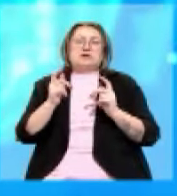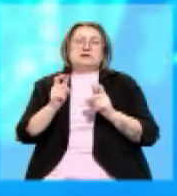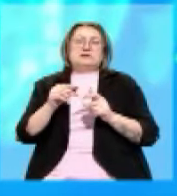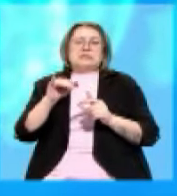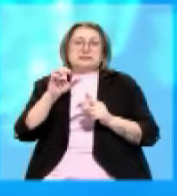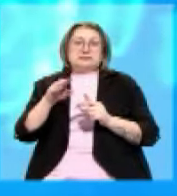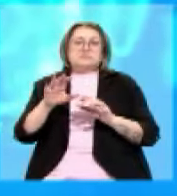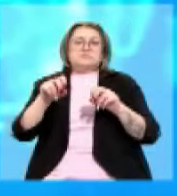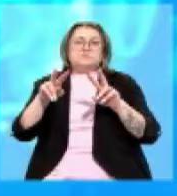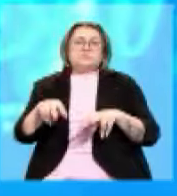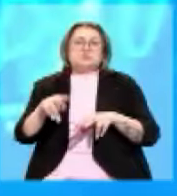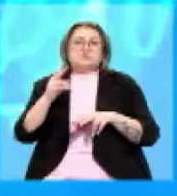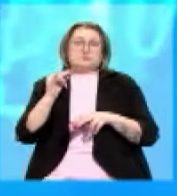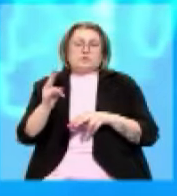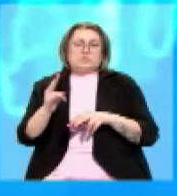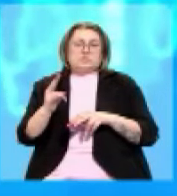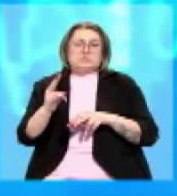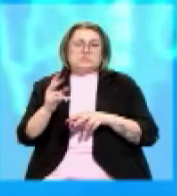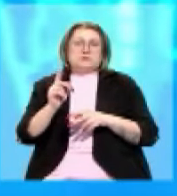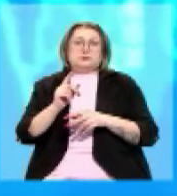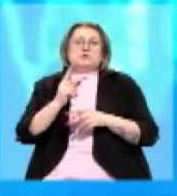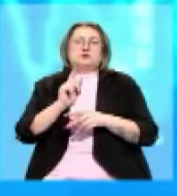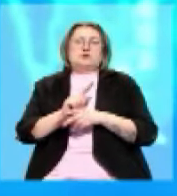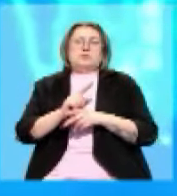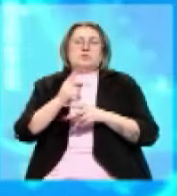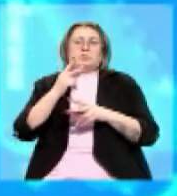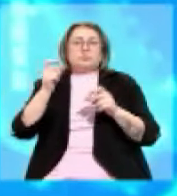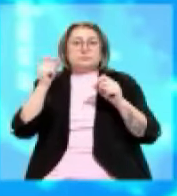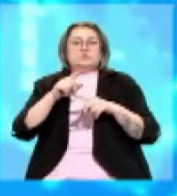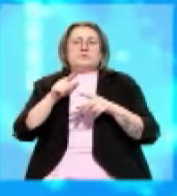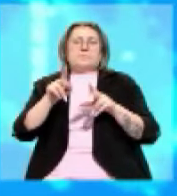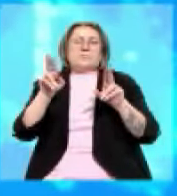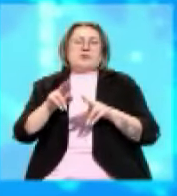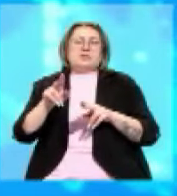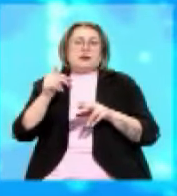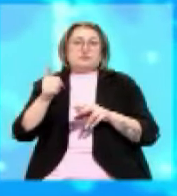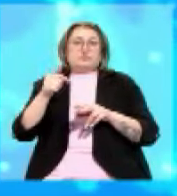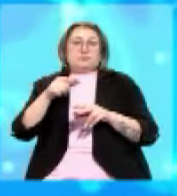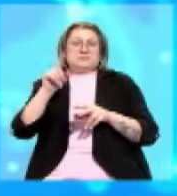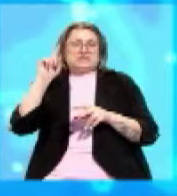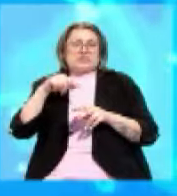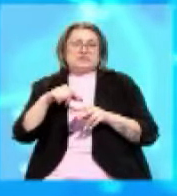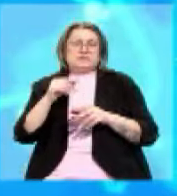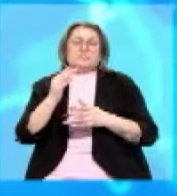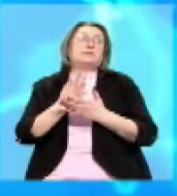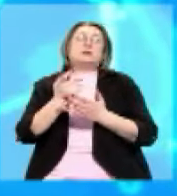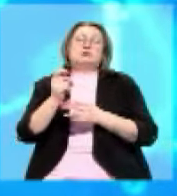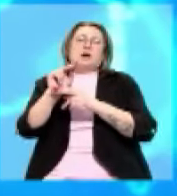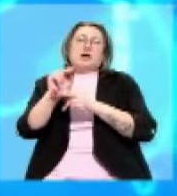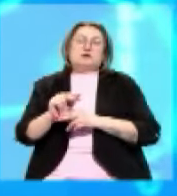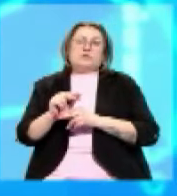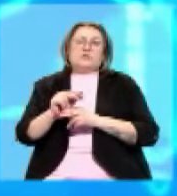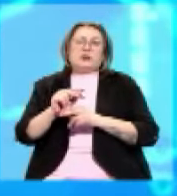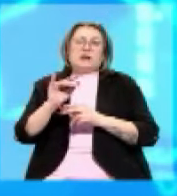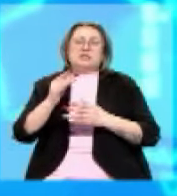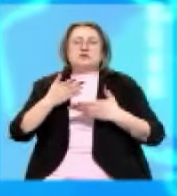халыққа қызмет көрсету орталығында тест тапсыру қажет. Теориялықта, практикалықта емтиханға қатысты біршама түзету бар.